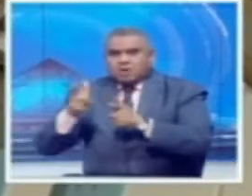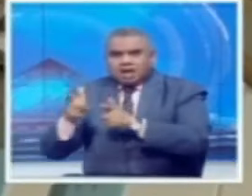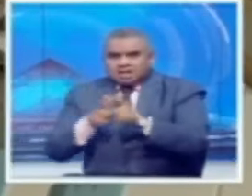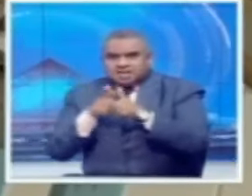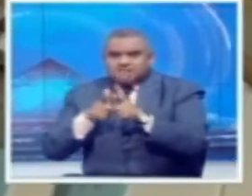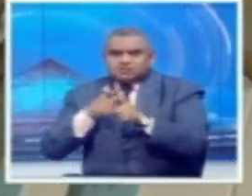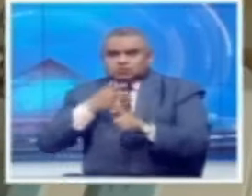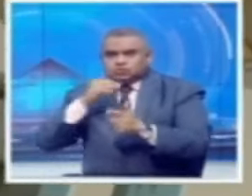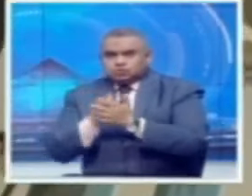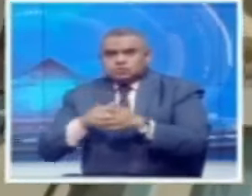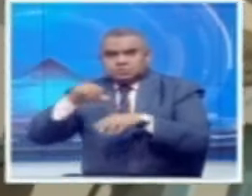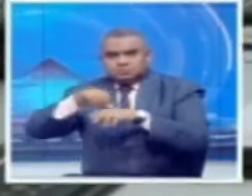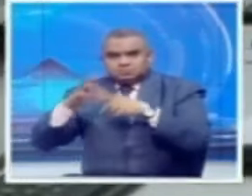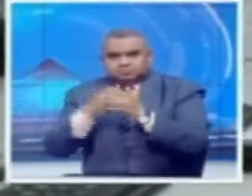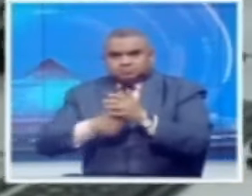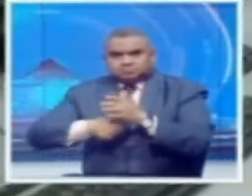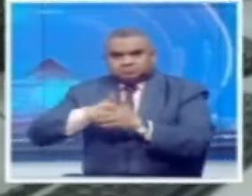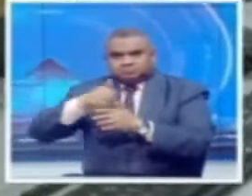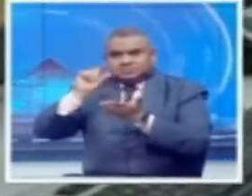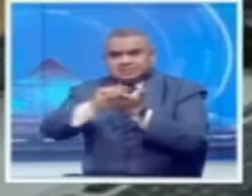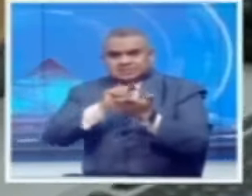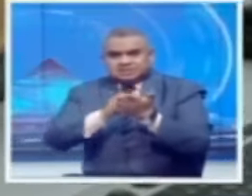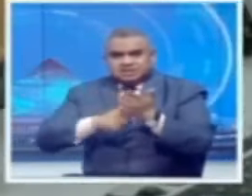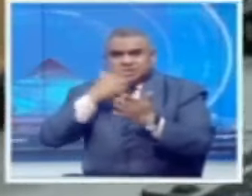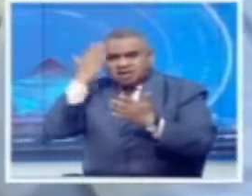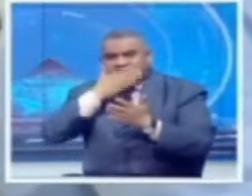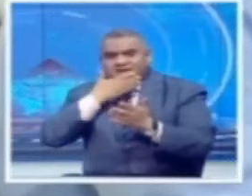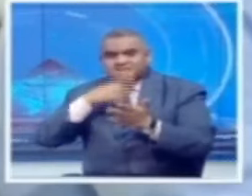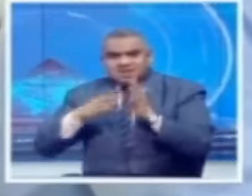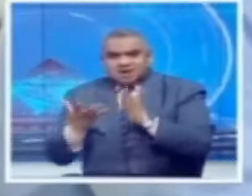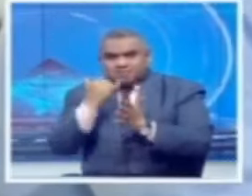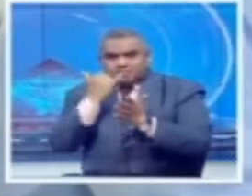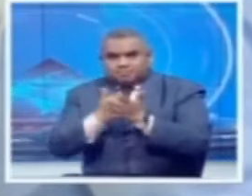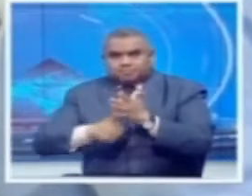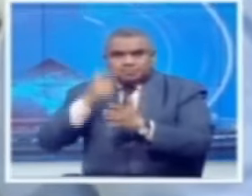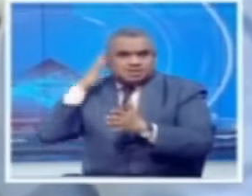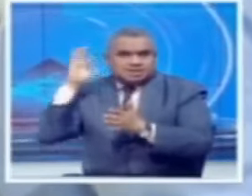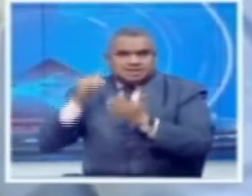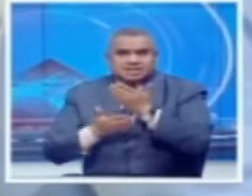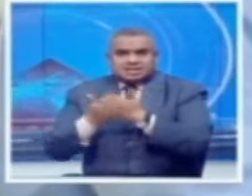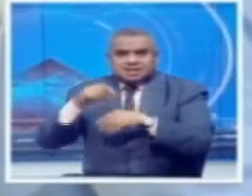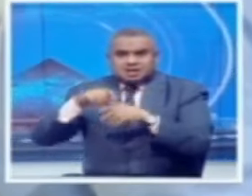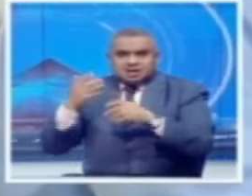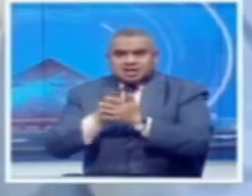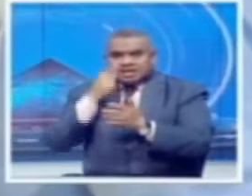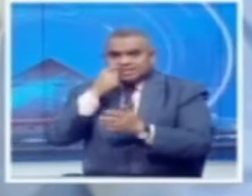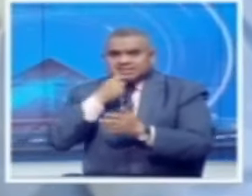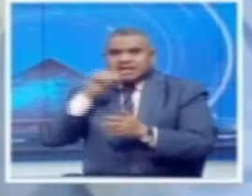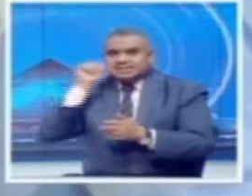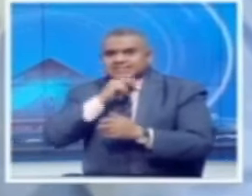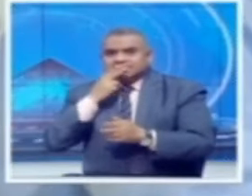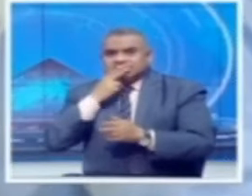لتغيير مناطق التغطية وفقا لاحتياجات الدول الإفريقية التي تعتبر سوقا جديدا لأقمار